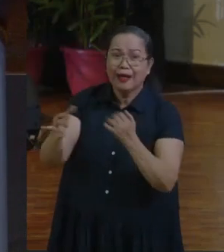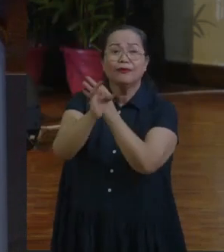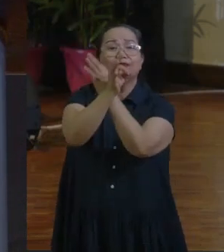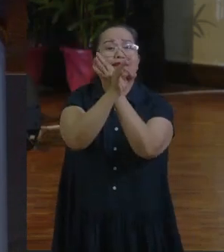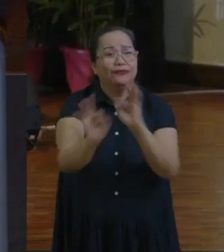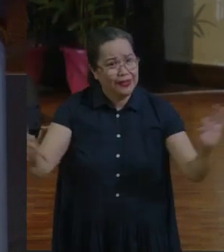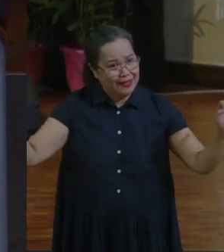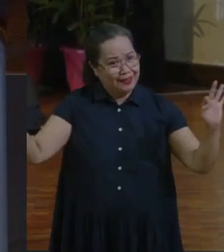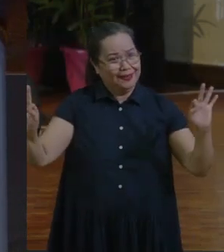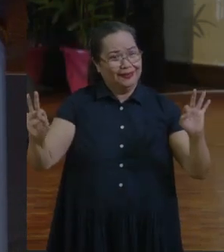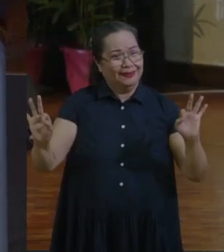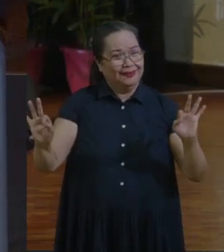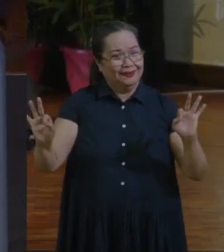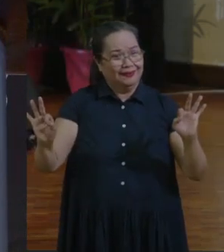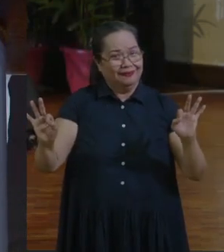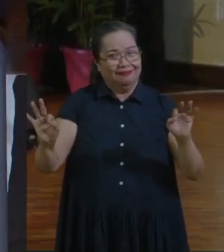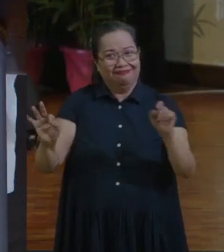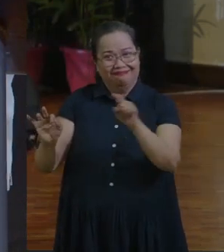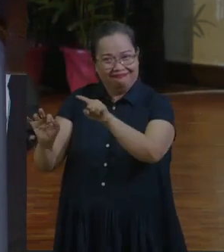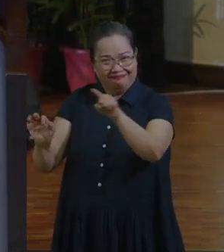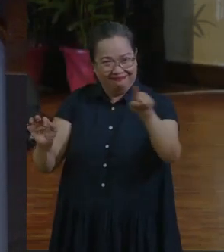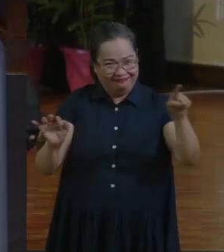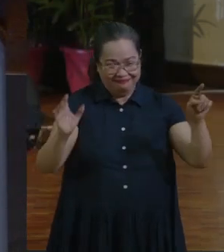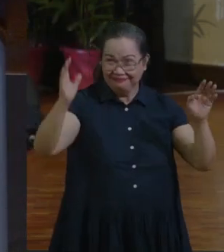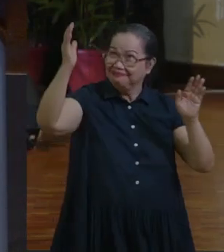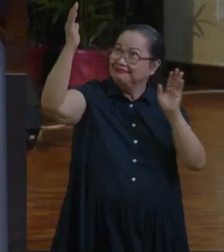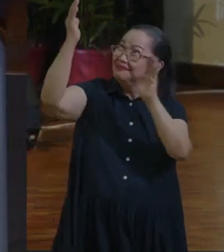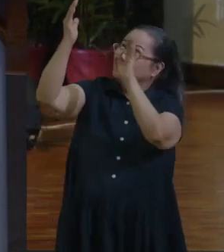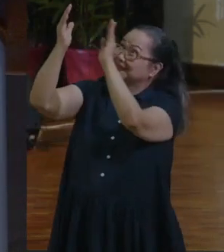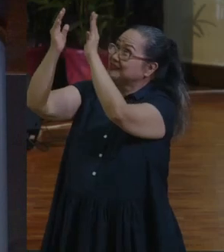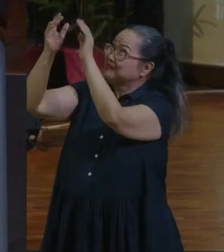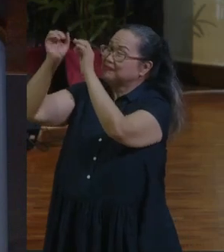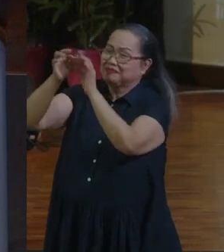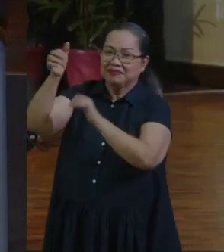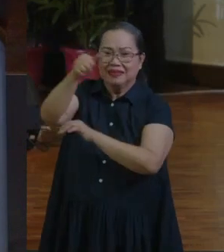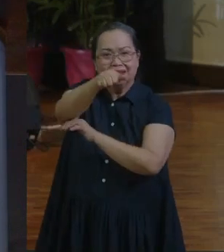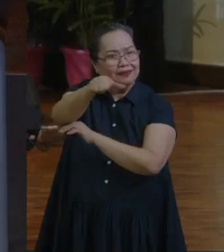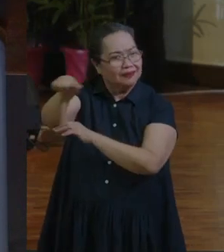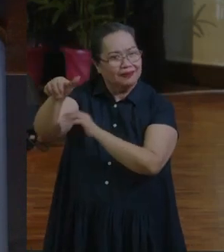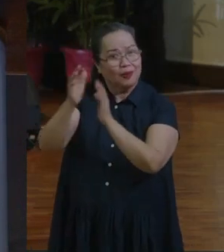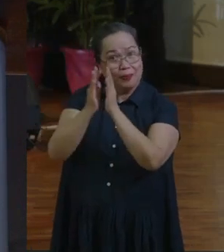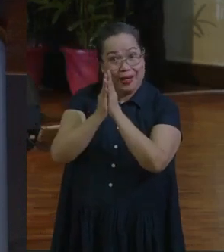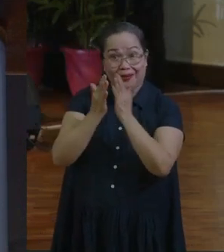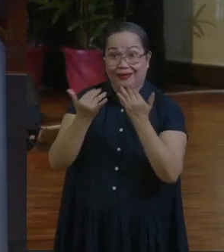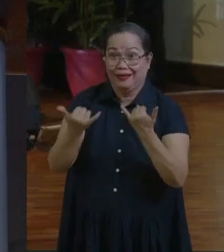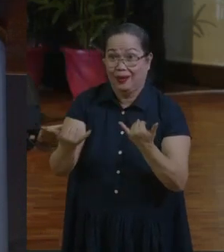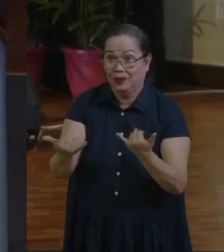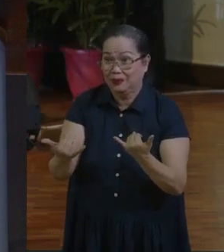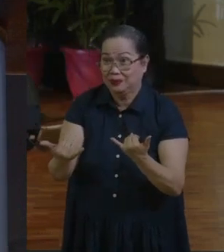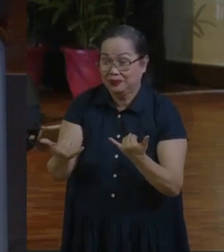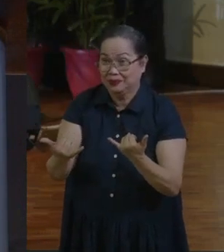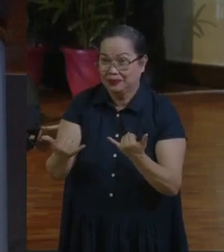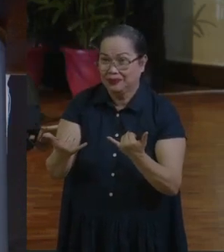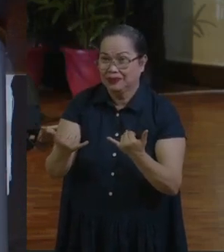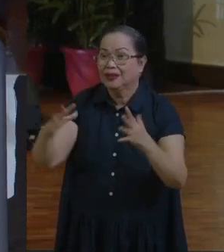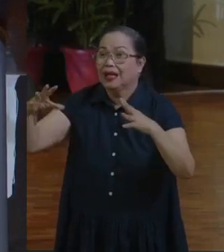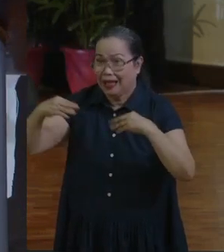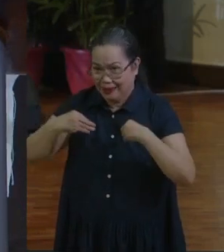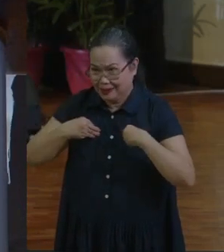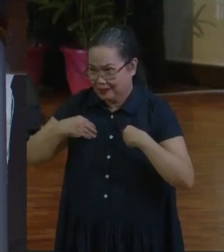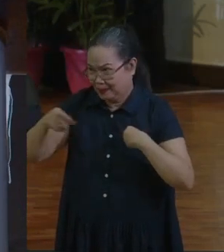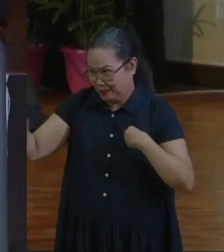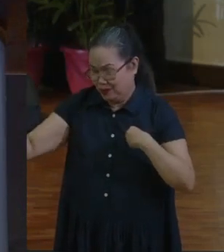ito? Kung kayo lalapit sa Kanya sa panahon ng ating pananalangin, tatanggapin niya po